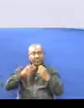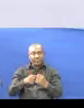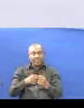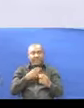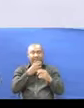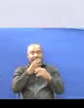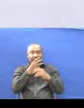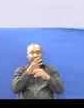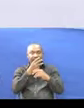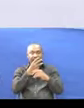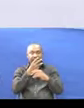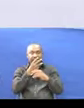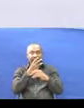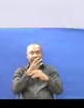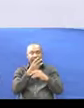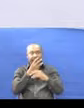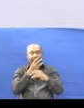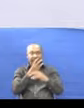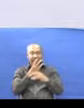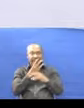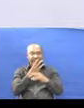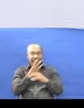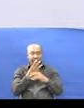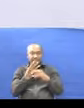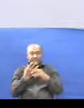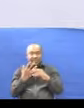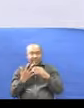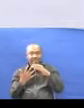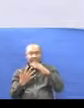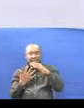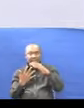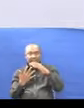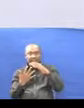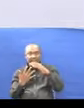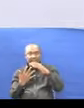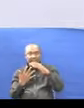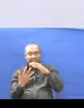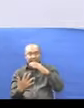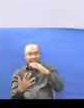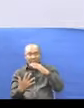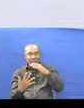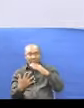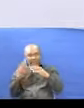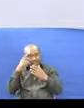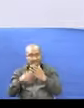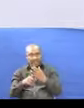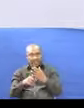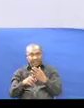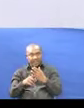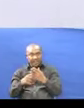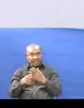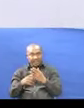Tatu ya tatu, maana yake nini? Una duara lako moja, lakini lazima uligawanye katika sehemu tatu zilizo